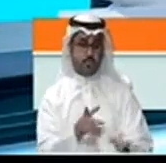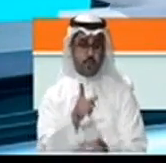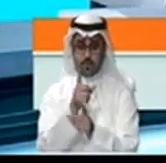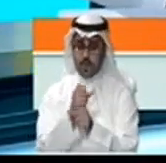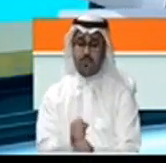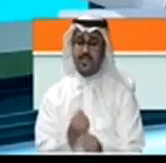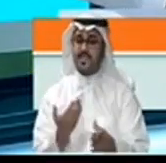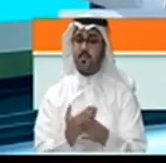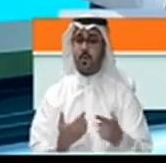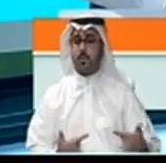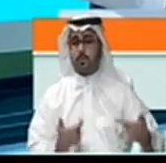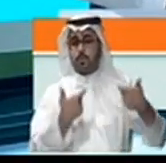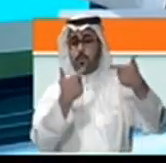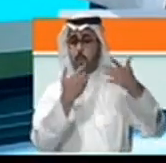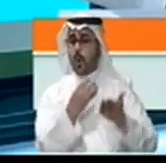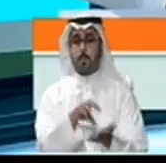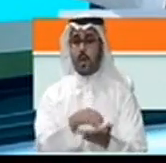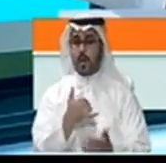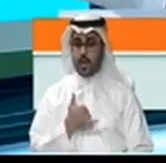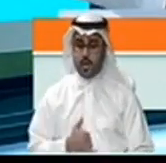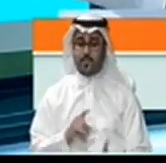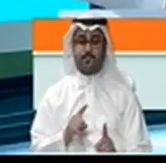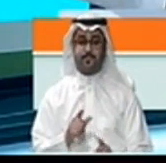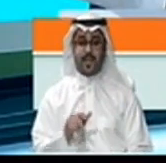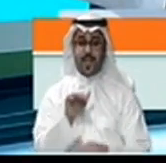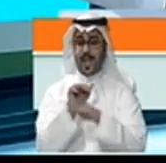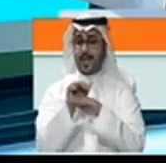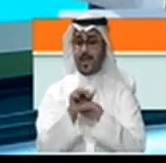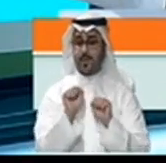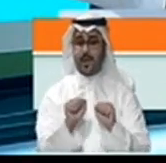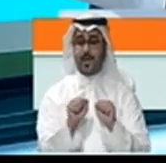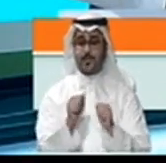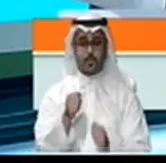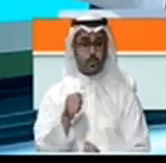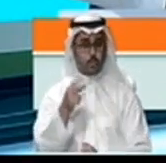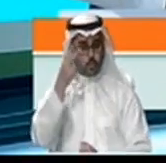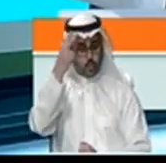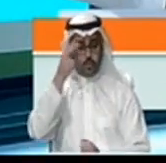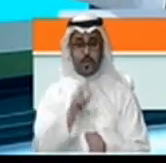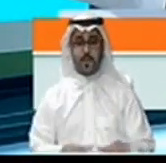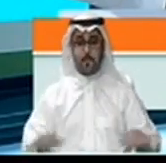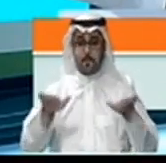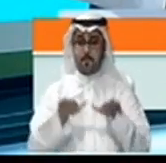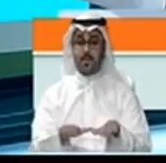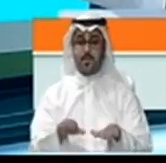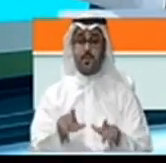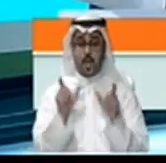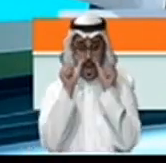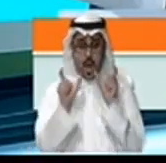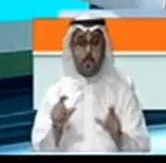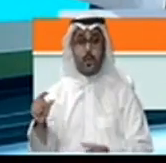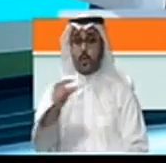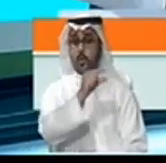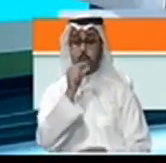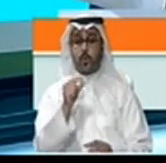في النزاع المسلح في اليمن. جاء ذلك في كلمة المملكة في جلسة مجلس الأمن الدولي التي عقدت أمس تحت